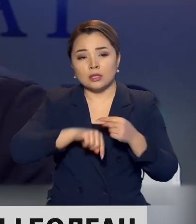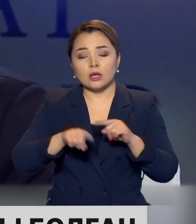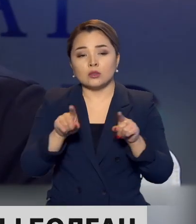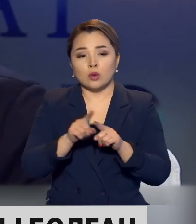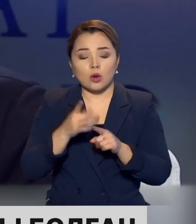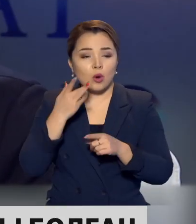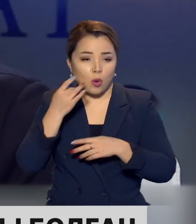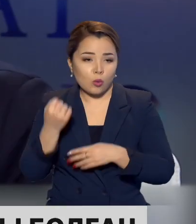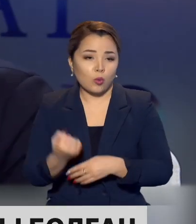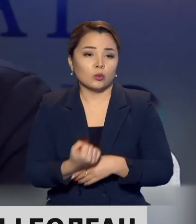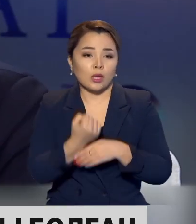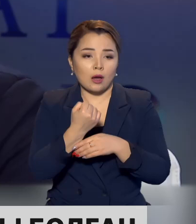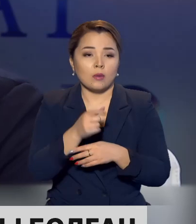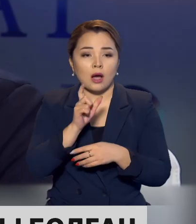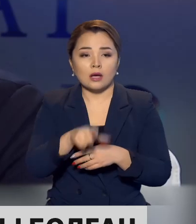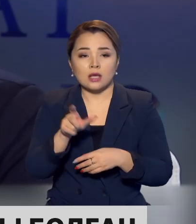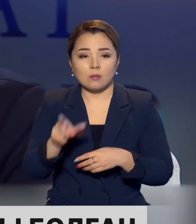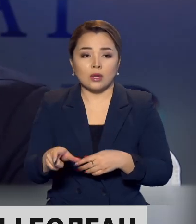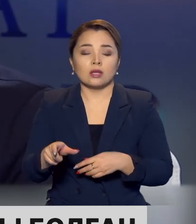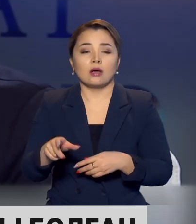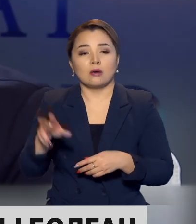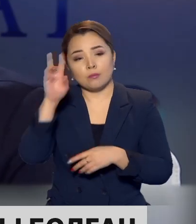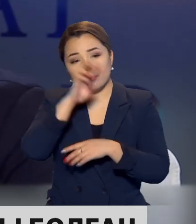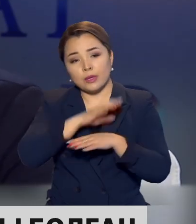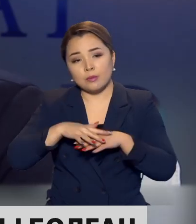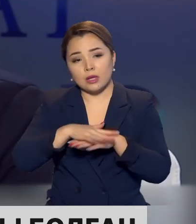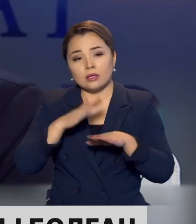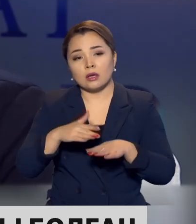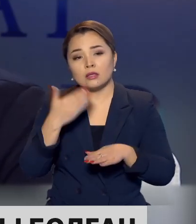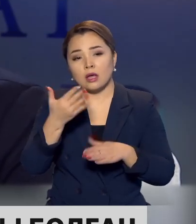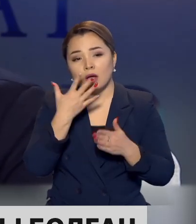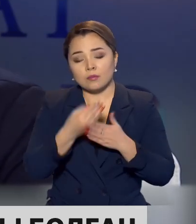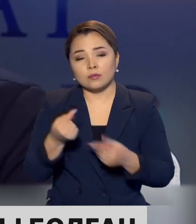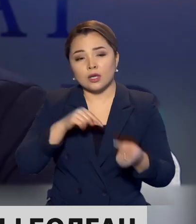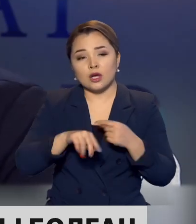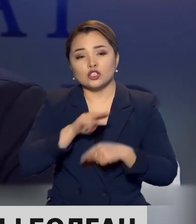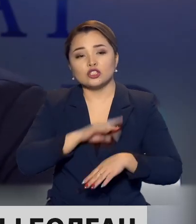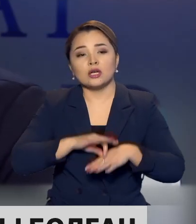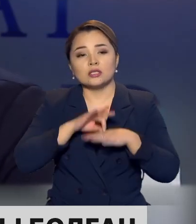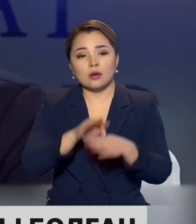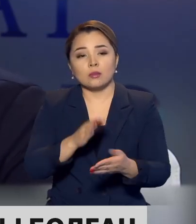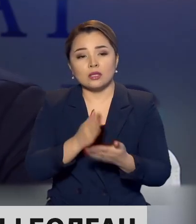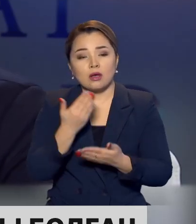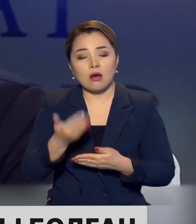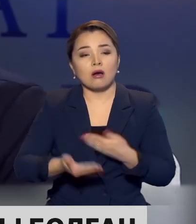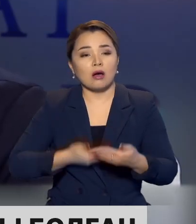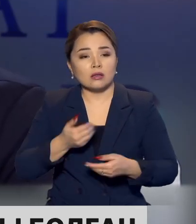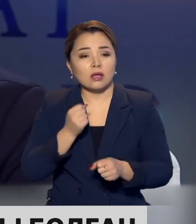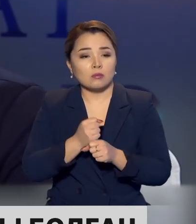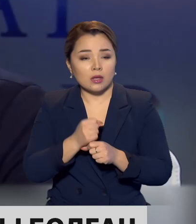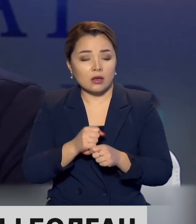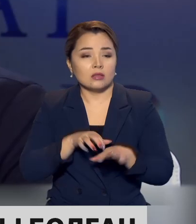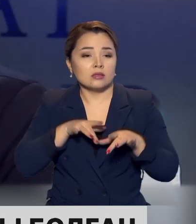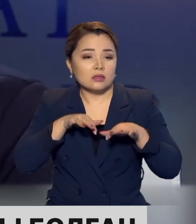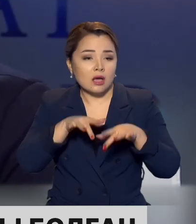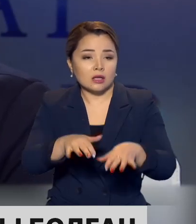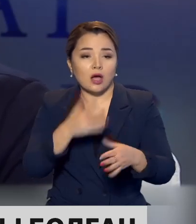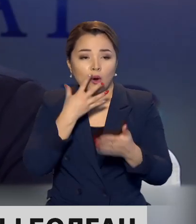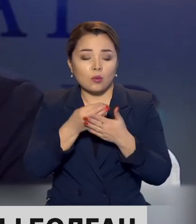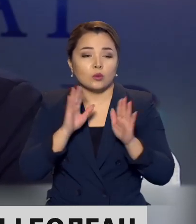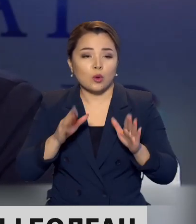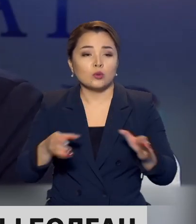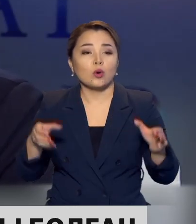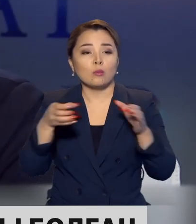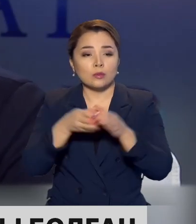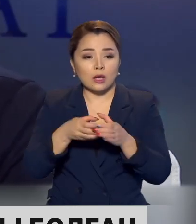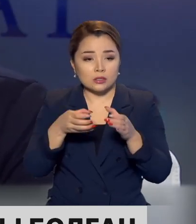отырып, азаматтар мемлекет тарапынан жасап жатқан қадамдарын айналасына топтаса ғана